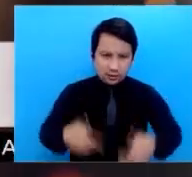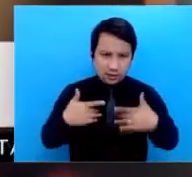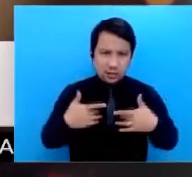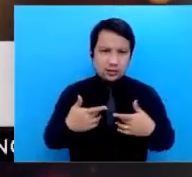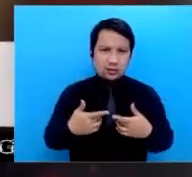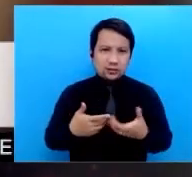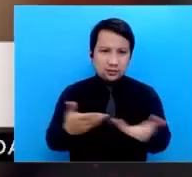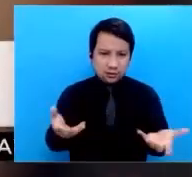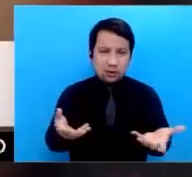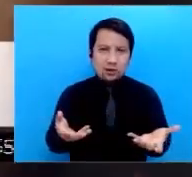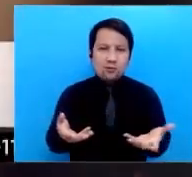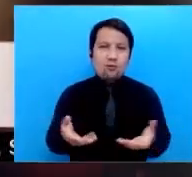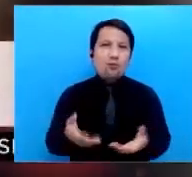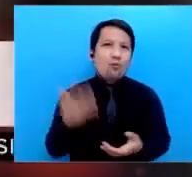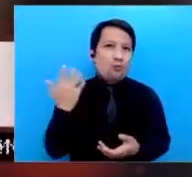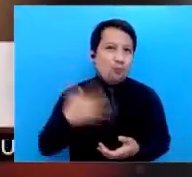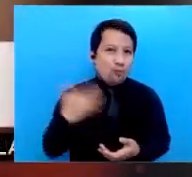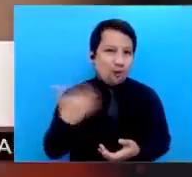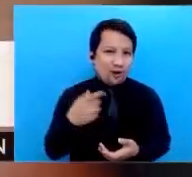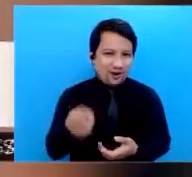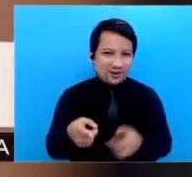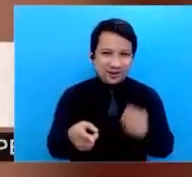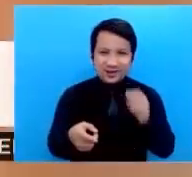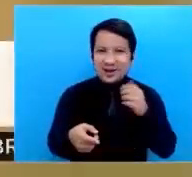literally. Havay si ate!